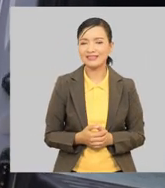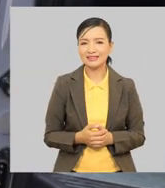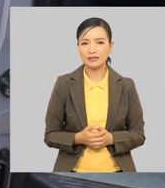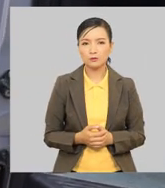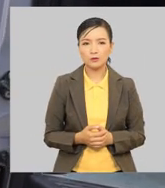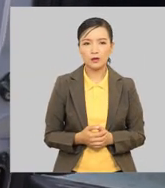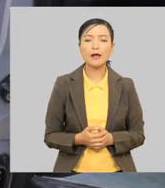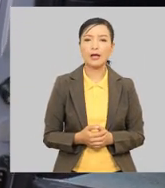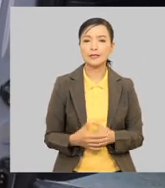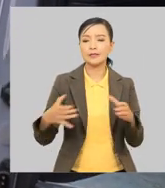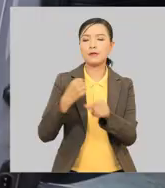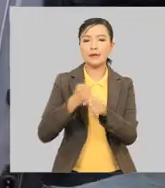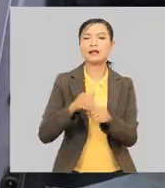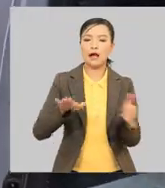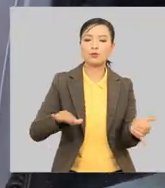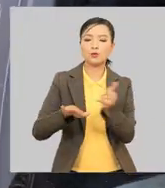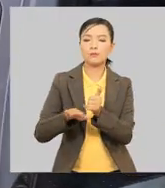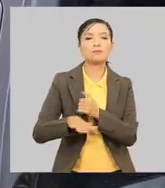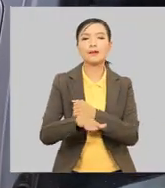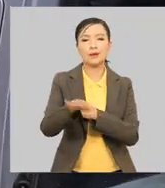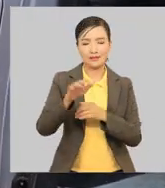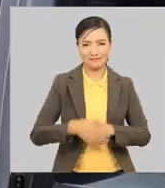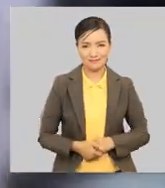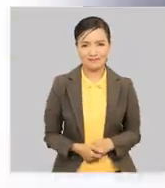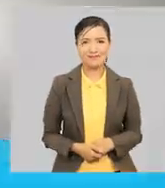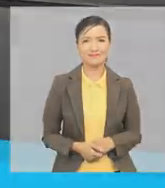ไปครับก็เลยนั่งรถทีมงานไปด้วยกันนะครับ